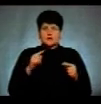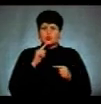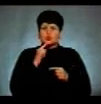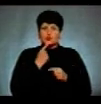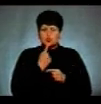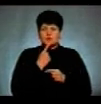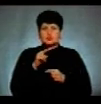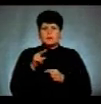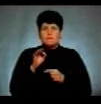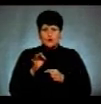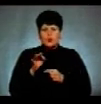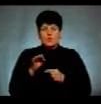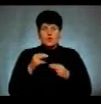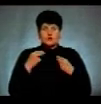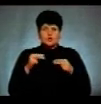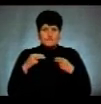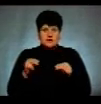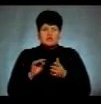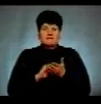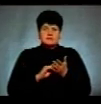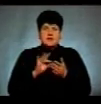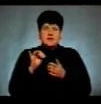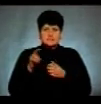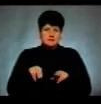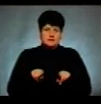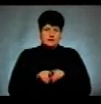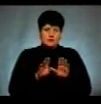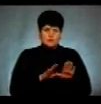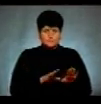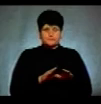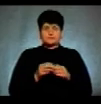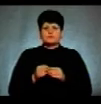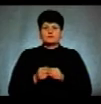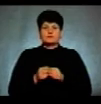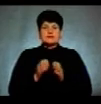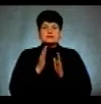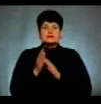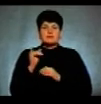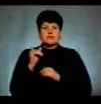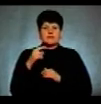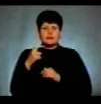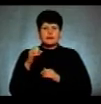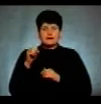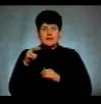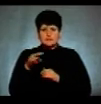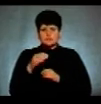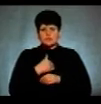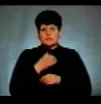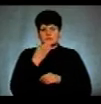труднощі по отовареню і виписці рецептів також. Якраз про систему e-health хотіла запитати, бо наші колеги з